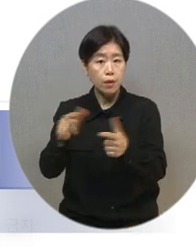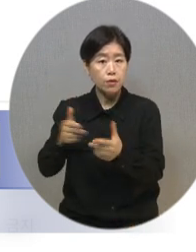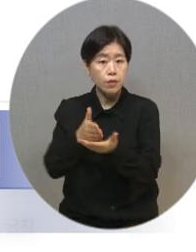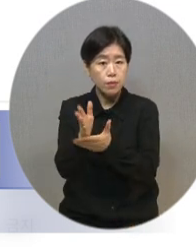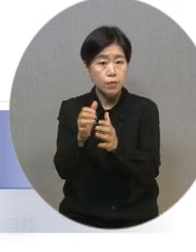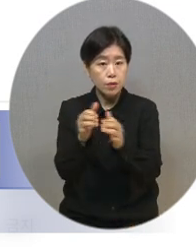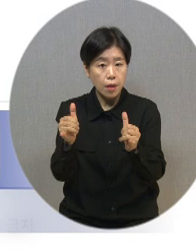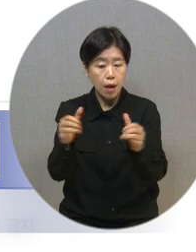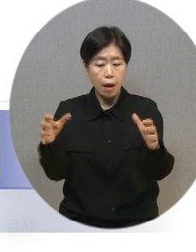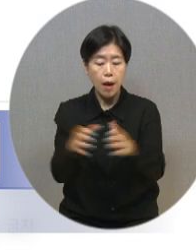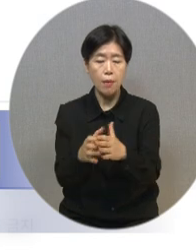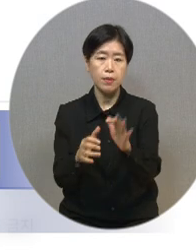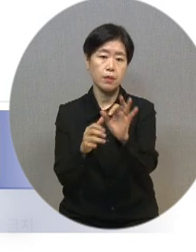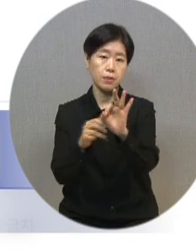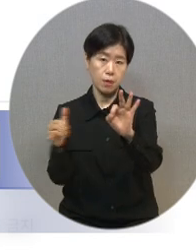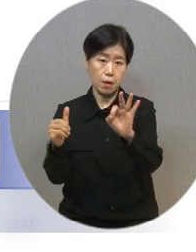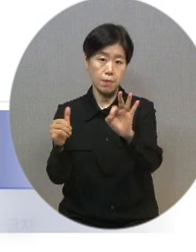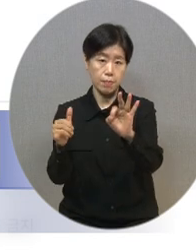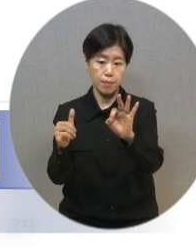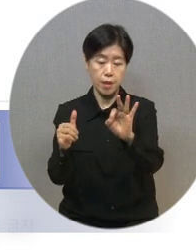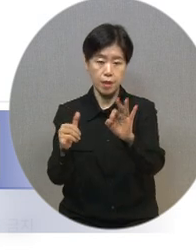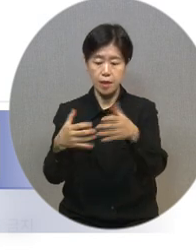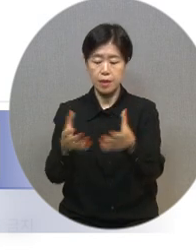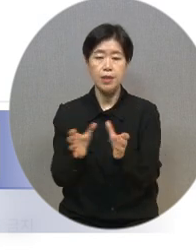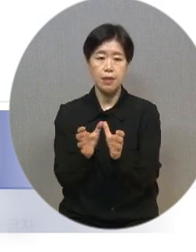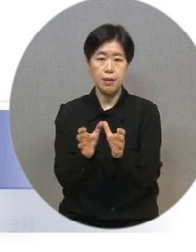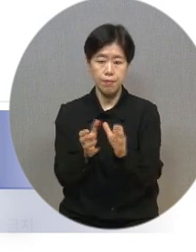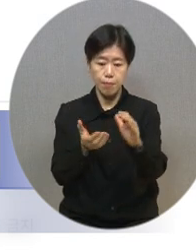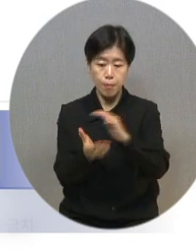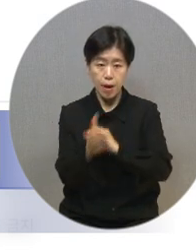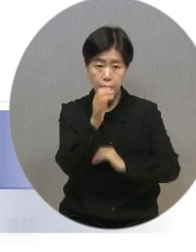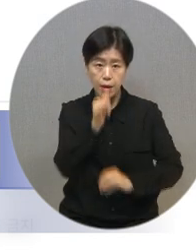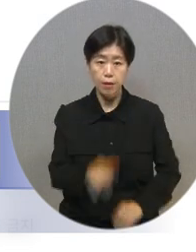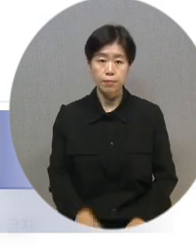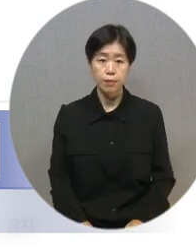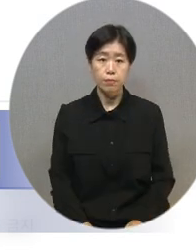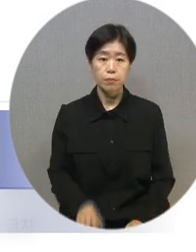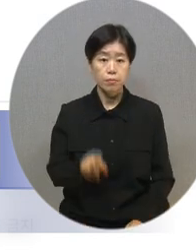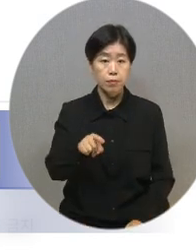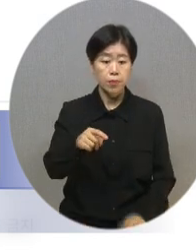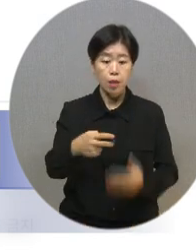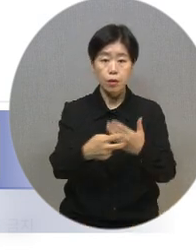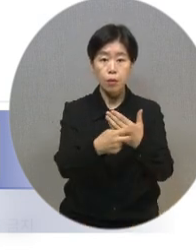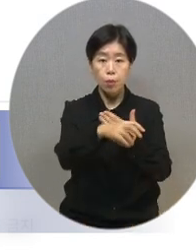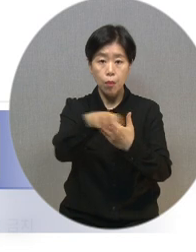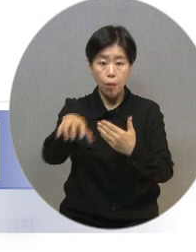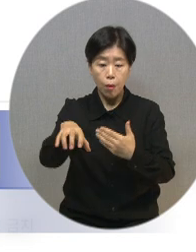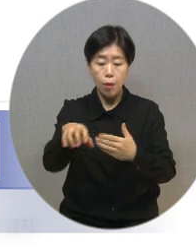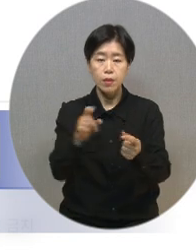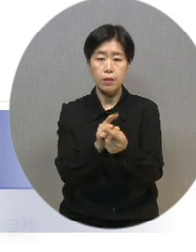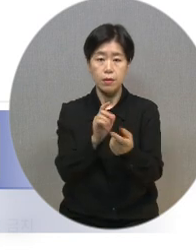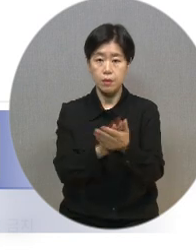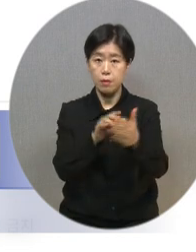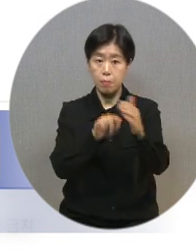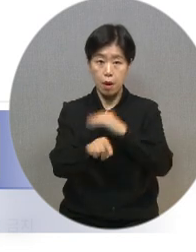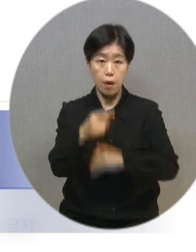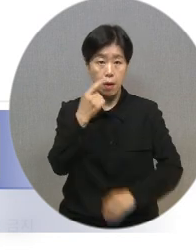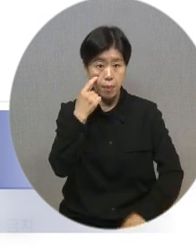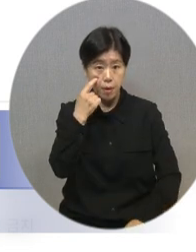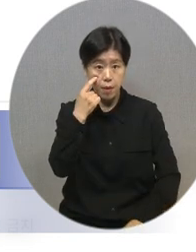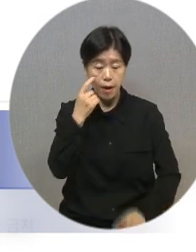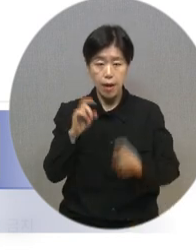10여명의 방문 조사단을 구성했습니다 이들은 정신 의료기관 현장을 직접 방문해이 관계인